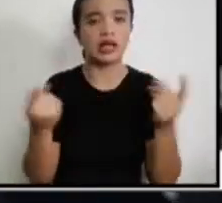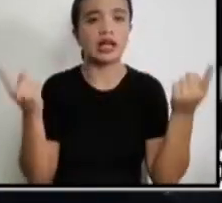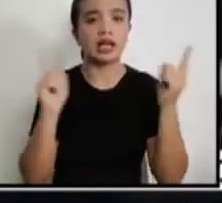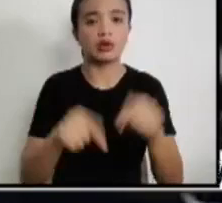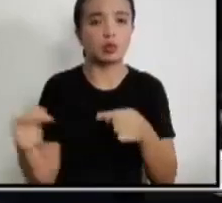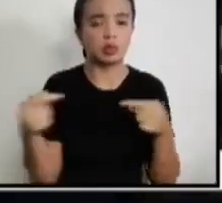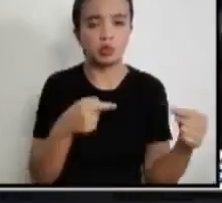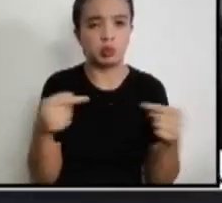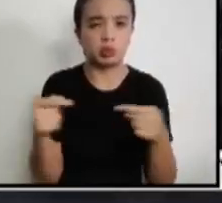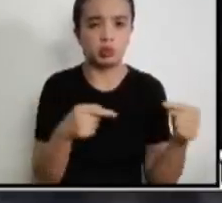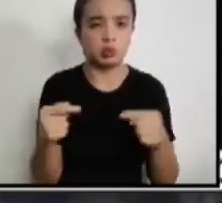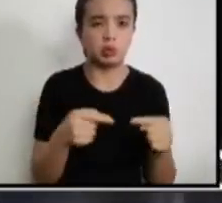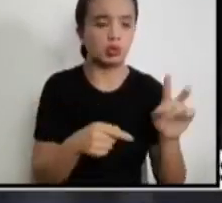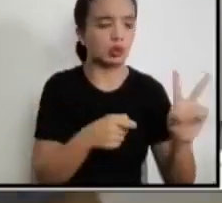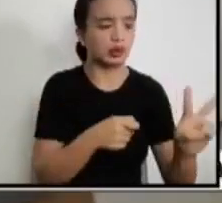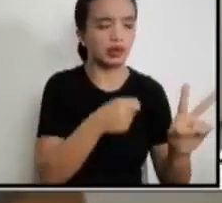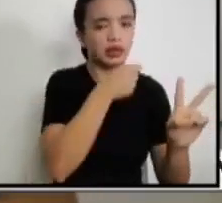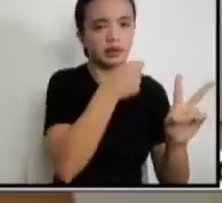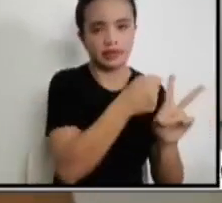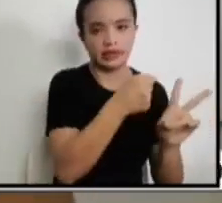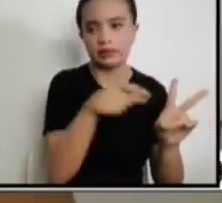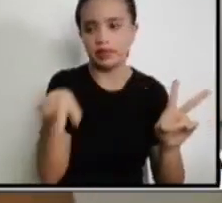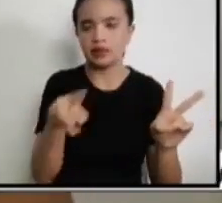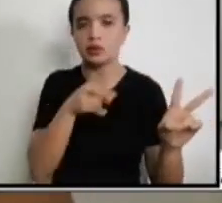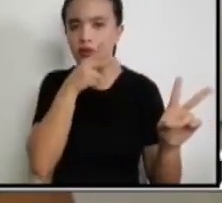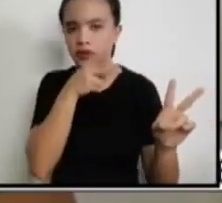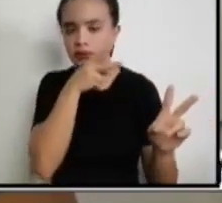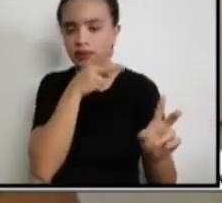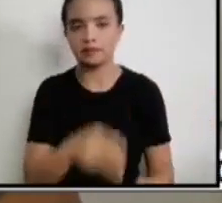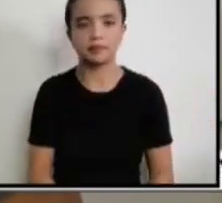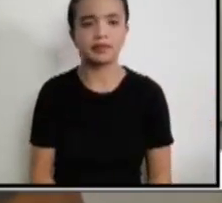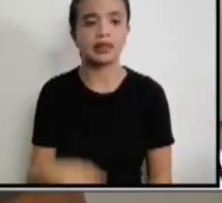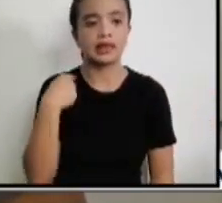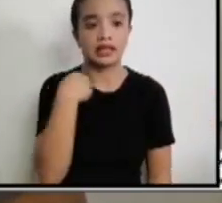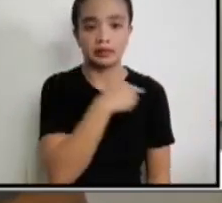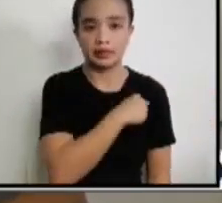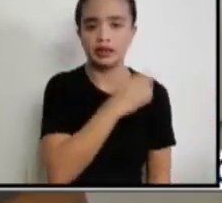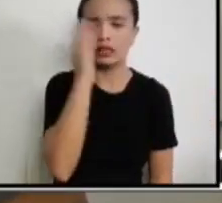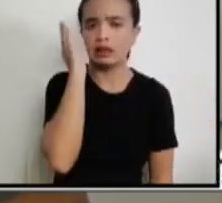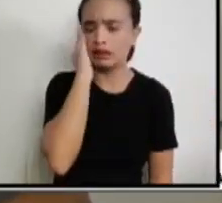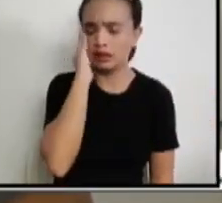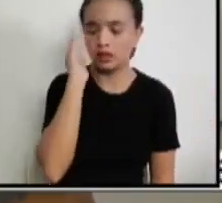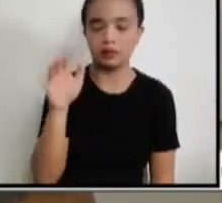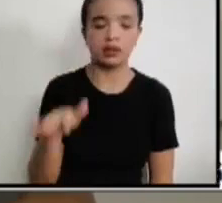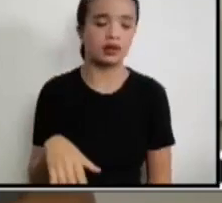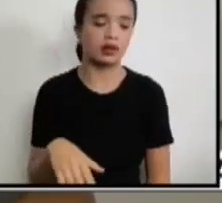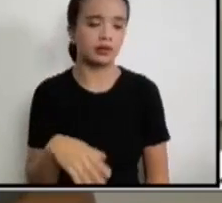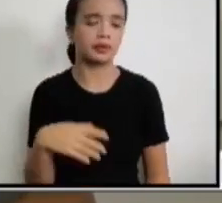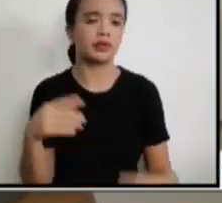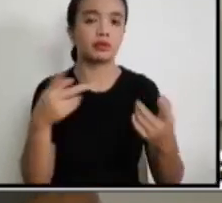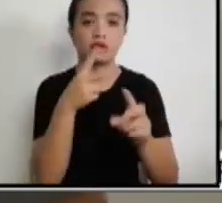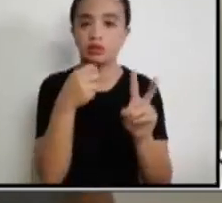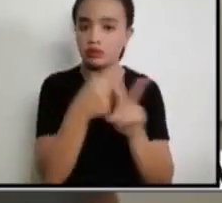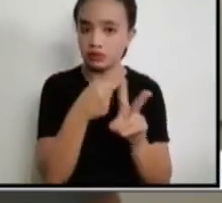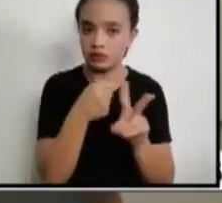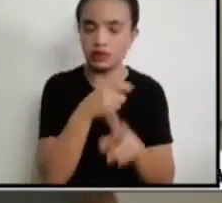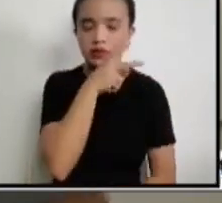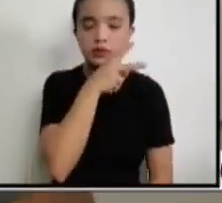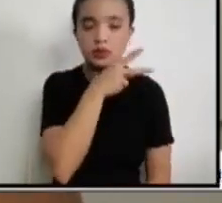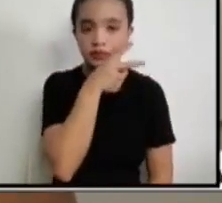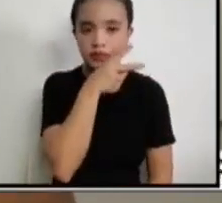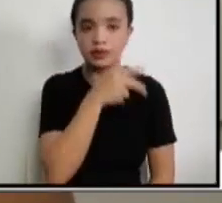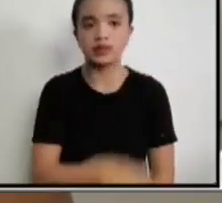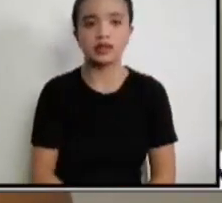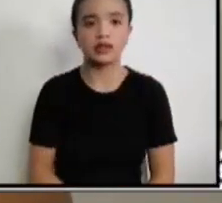ng biktima at ng mga sospek. Alaman natin itong suspect natin at saka itong biktima